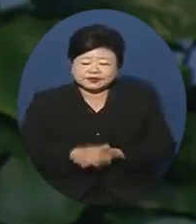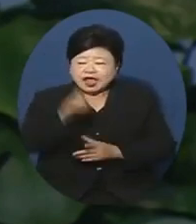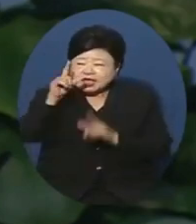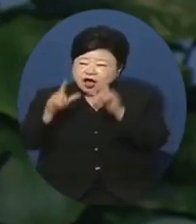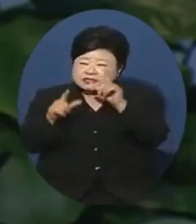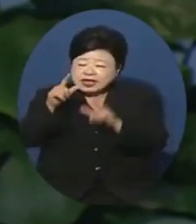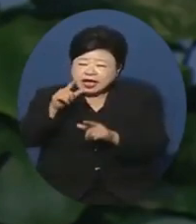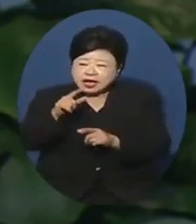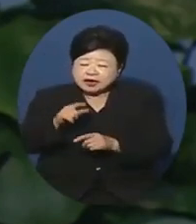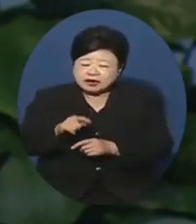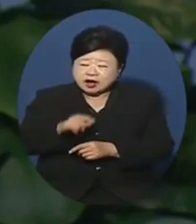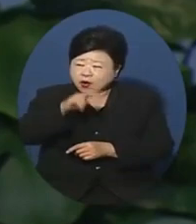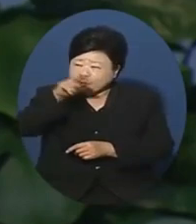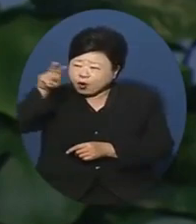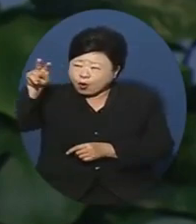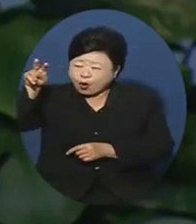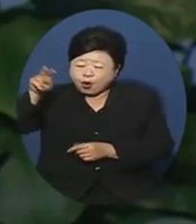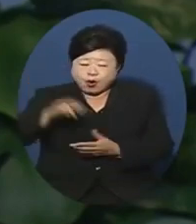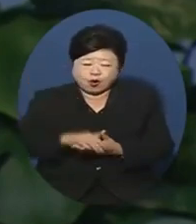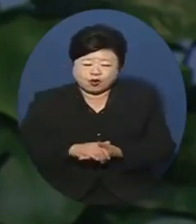형상에 와서